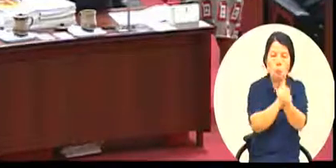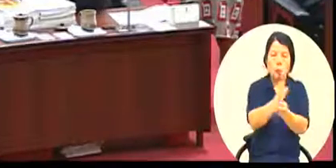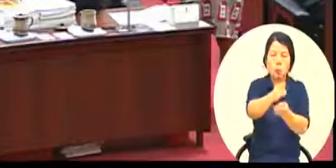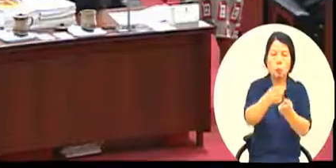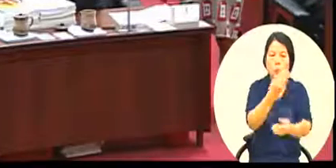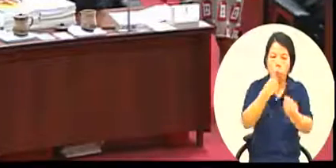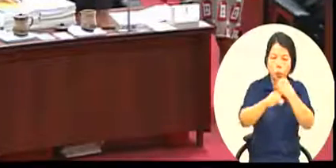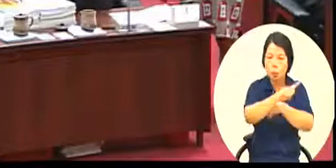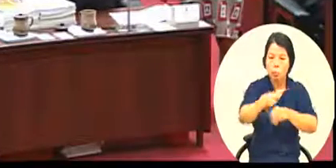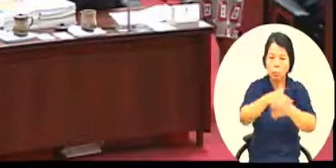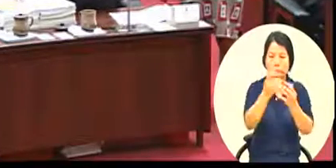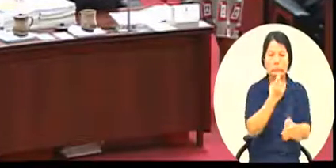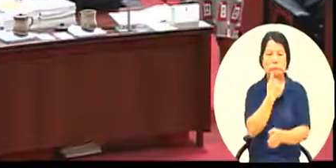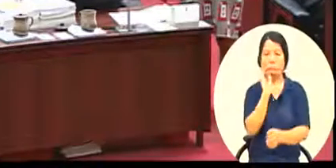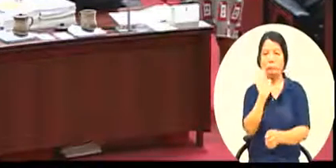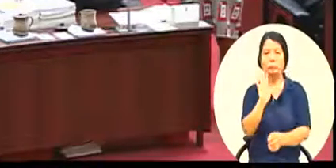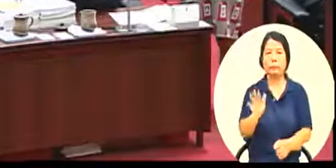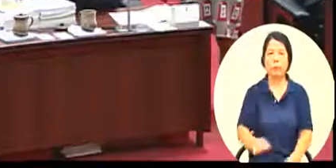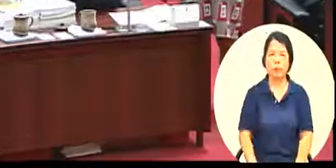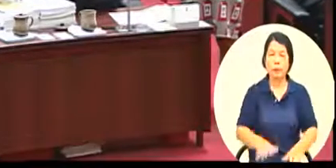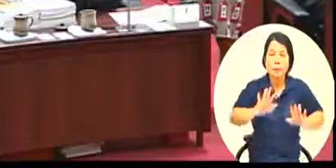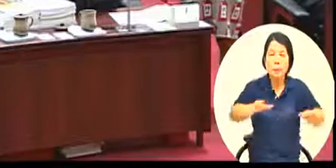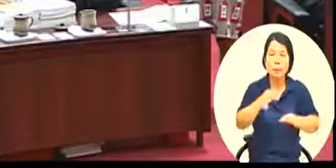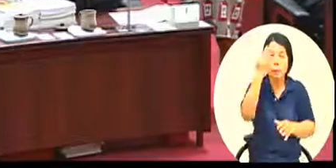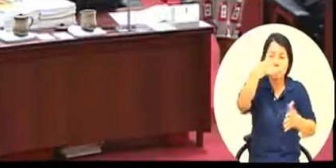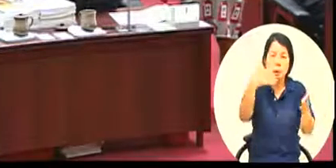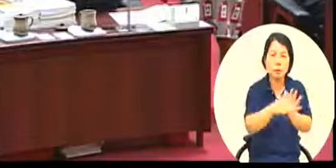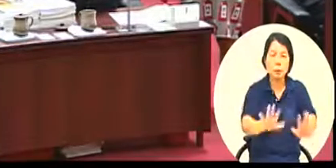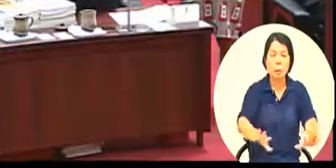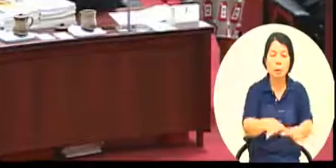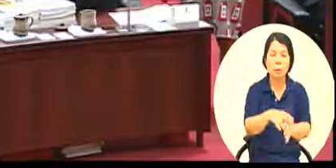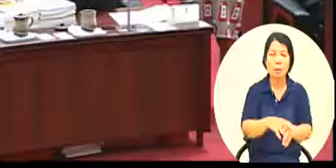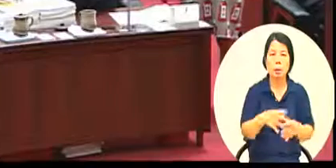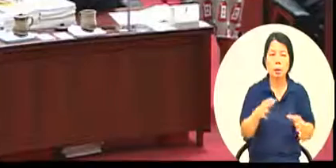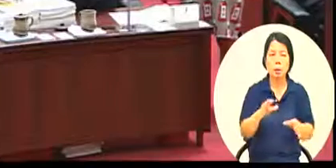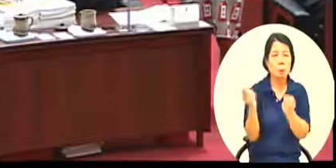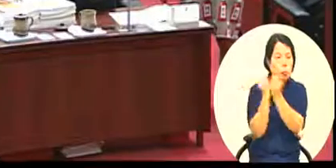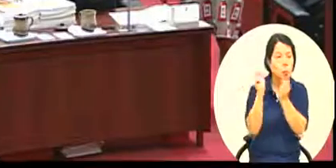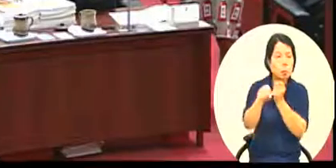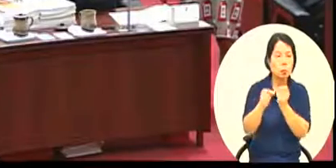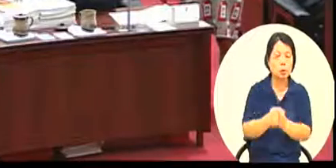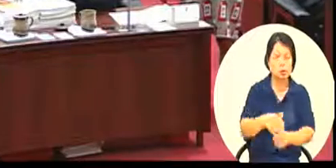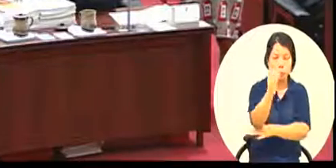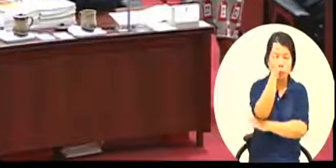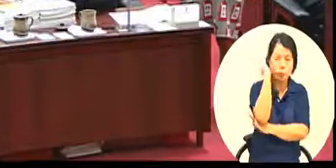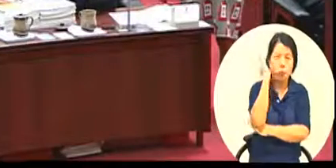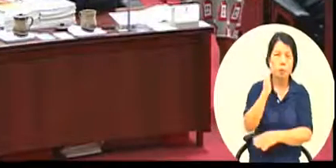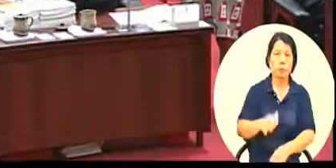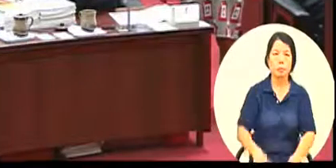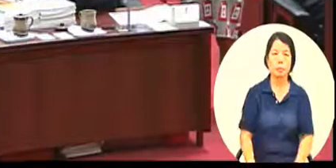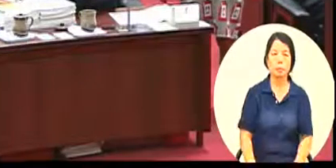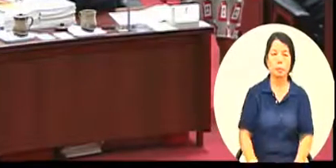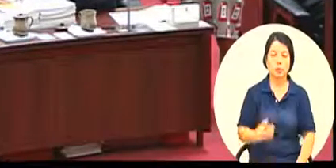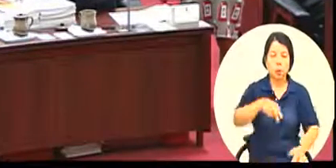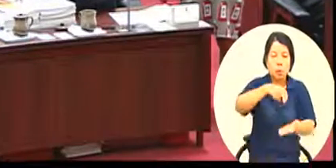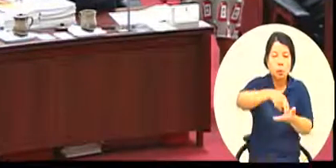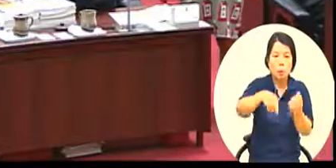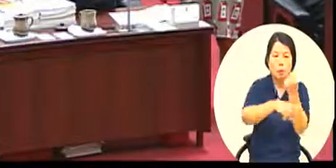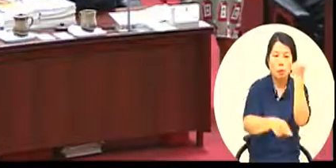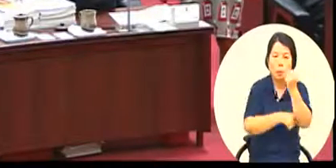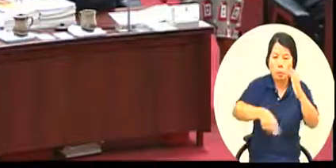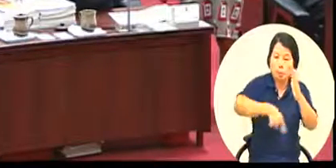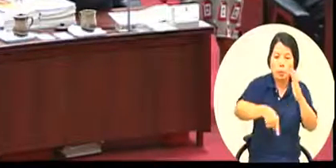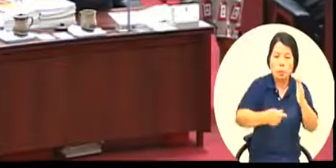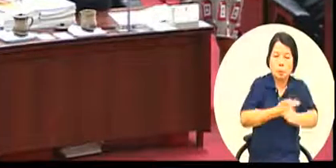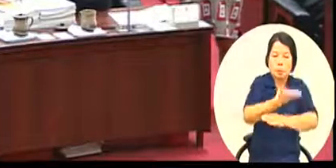虑。今天我们来讲的话，我们也看到在这一次的状况之下，政府能够这个在立法院能够让我